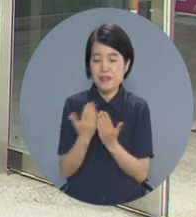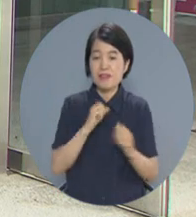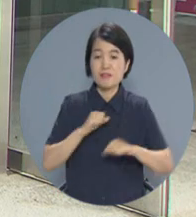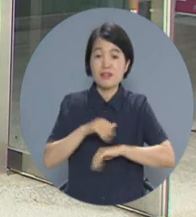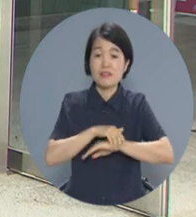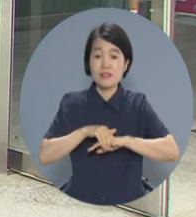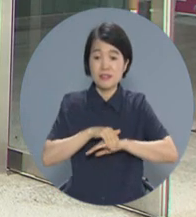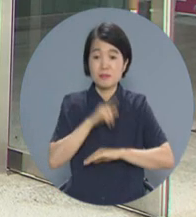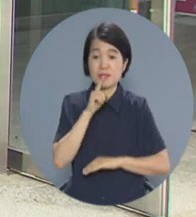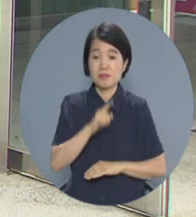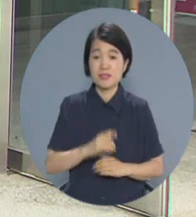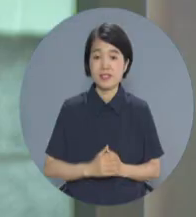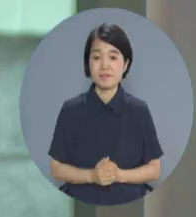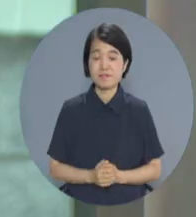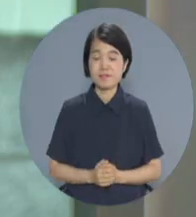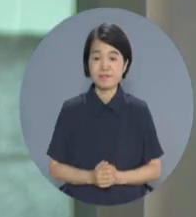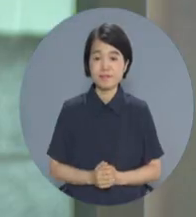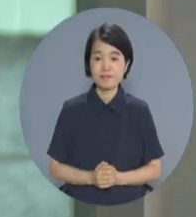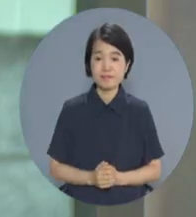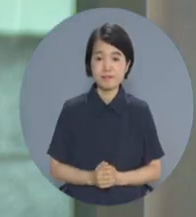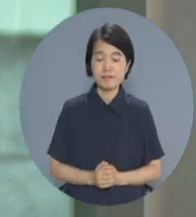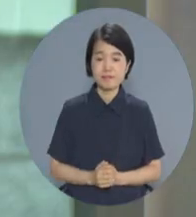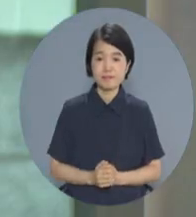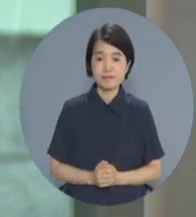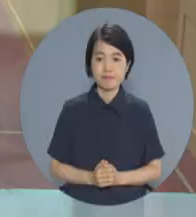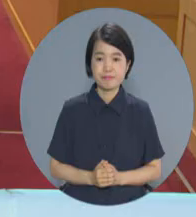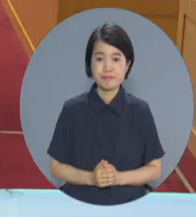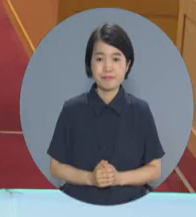계획이라고 설명했습니다.